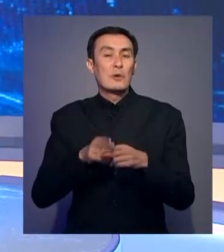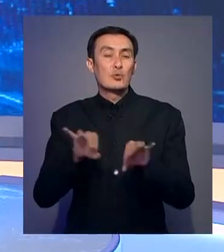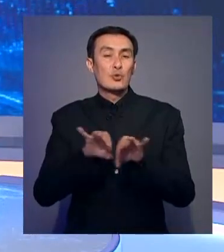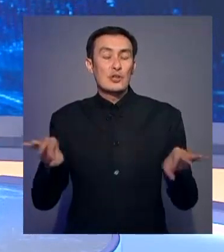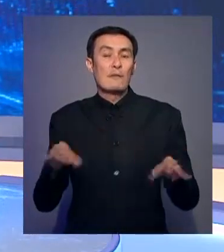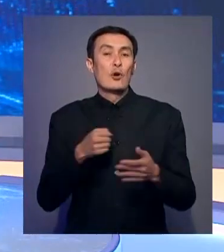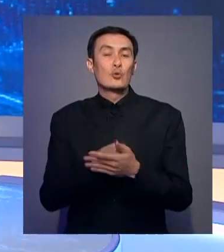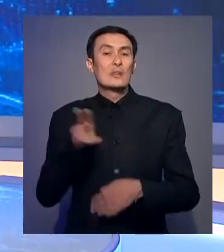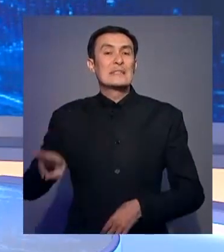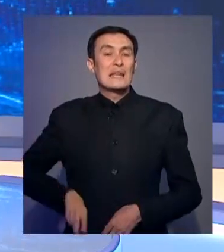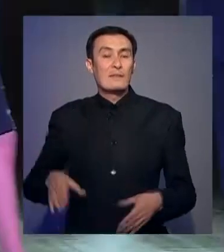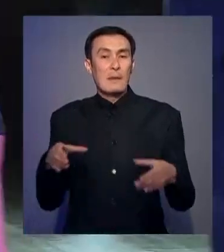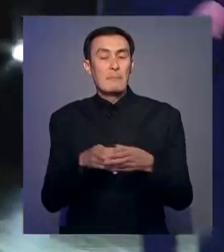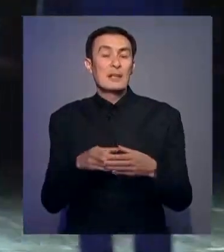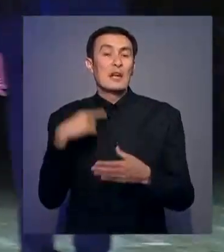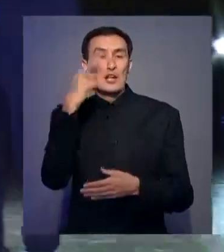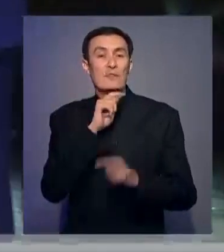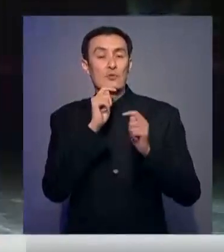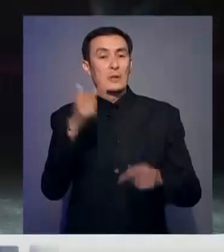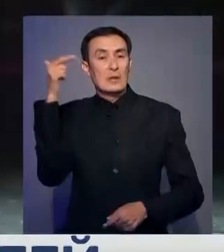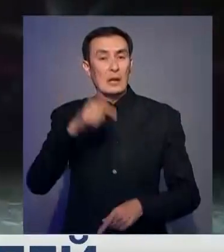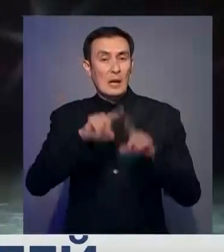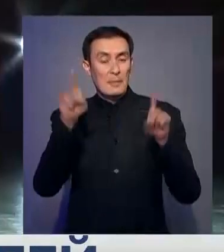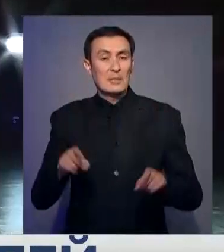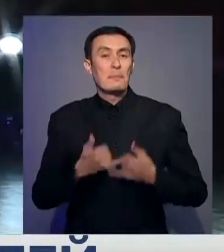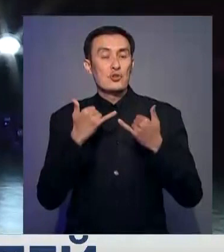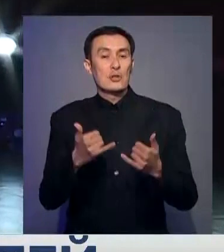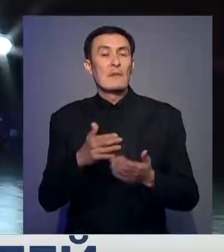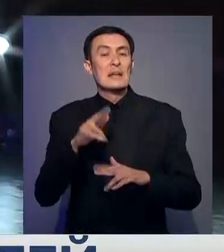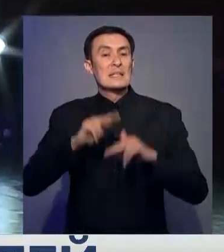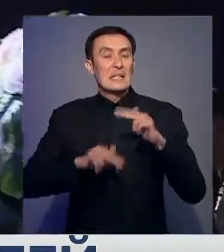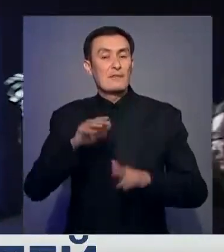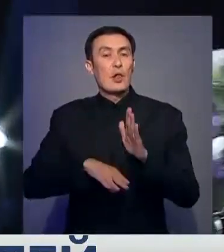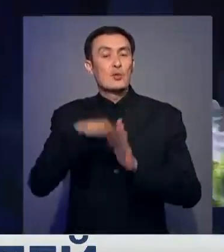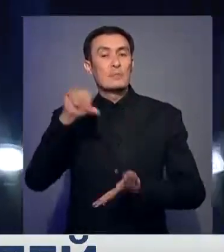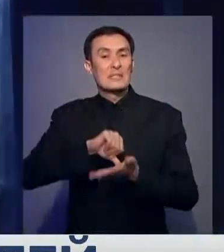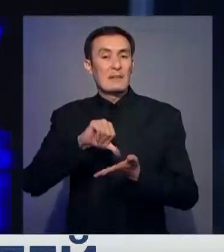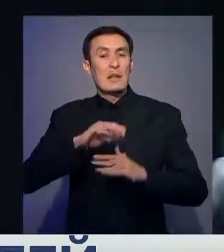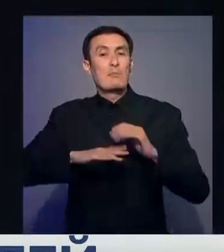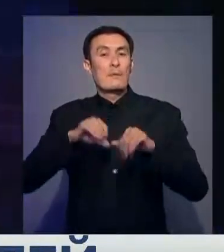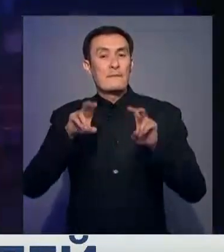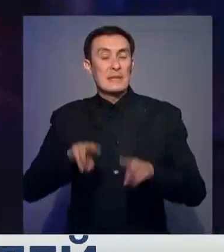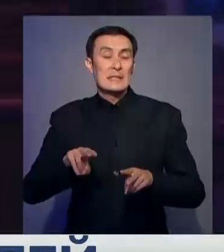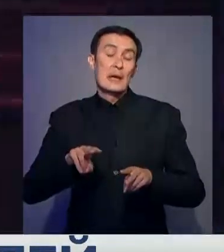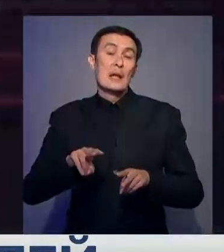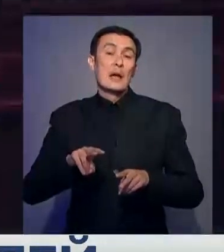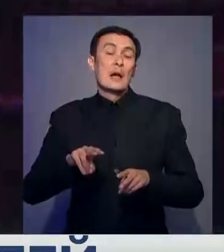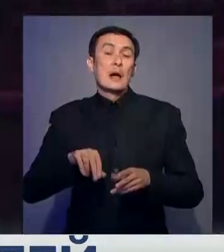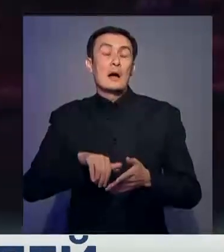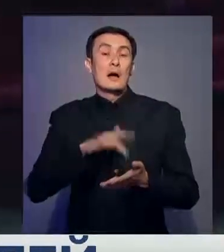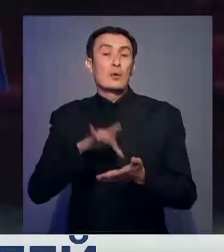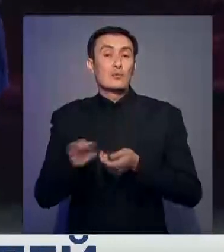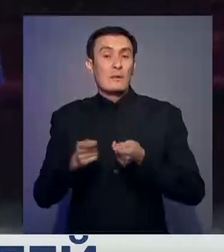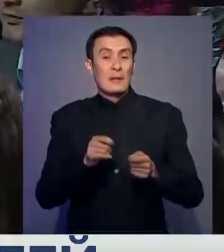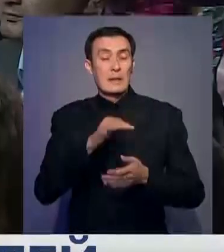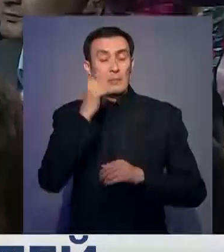компаний. Сегодня Аким Нурсултана лично вручил грамоты и звание почетного строителя лучшим представителям профессии. Градоначальник